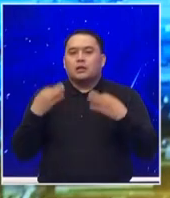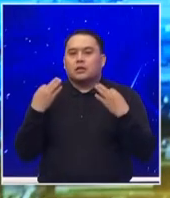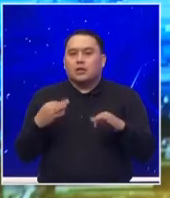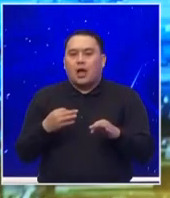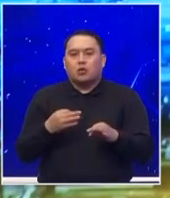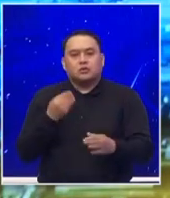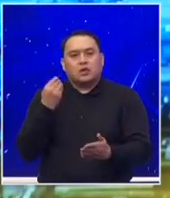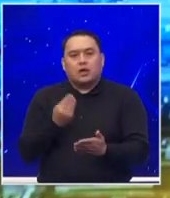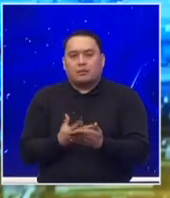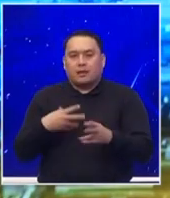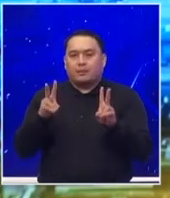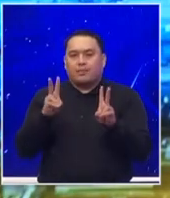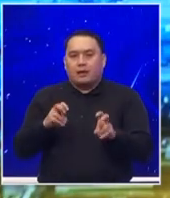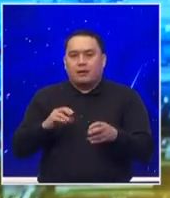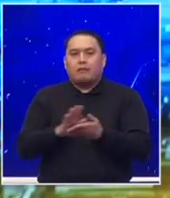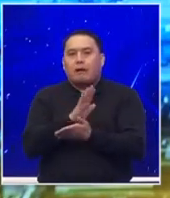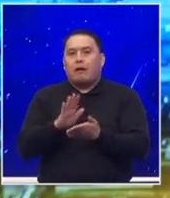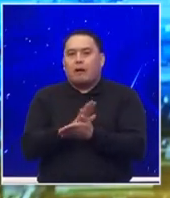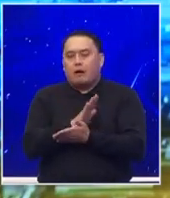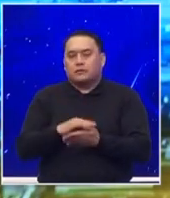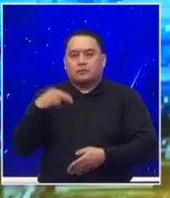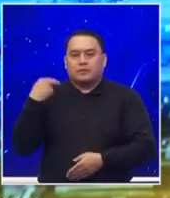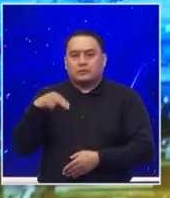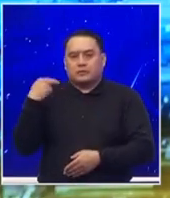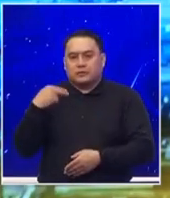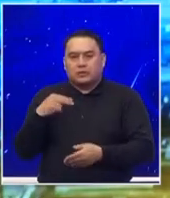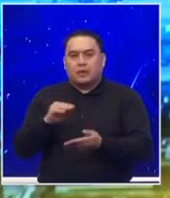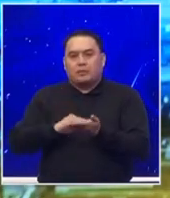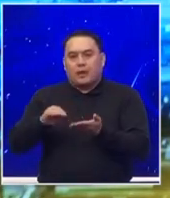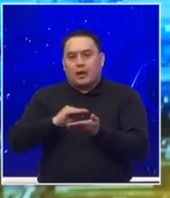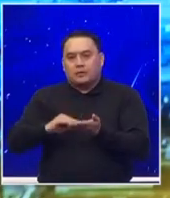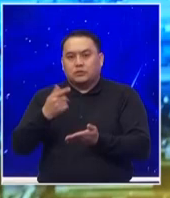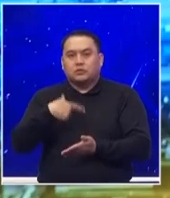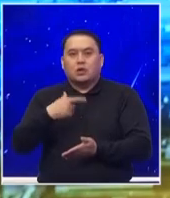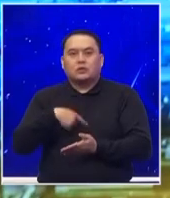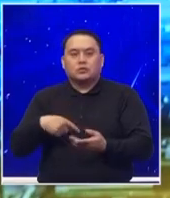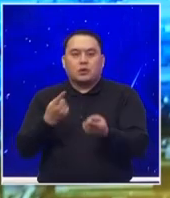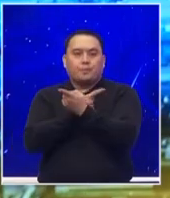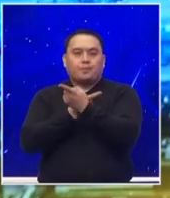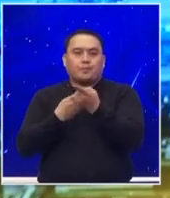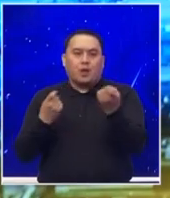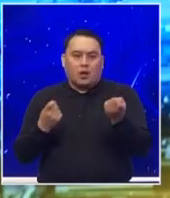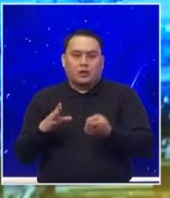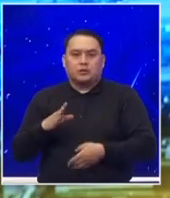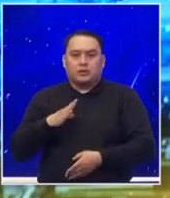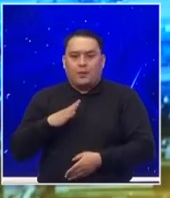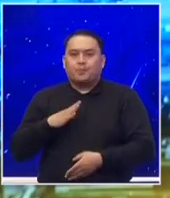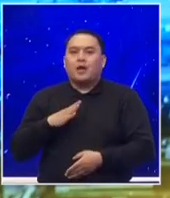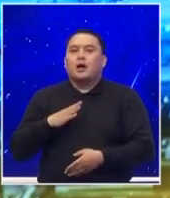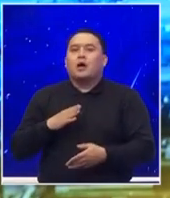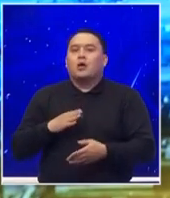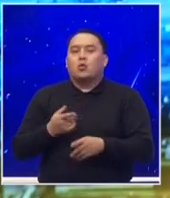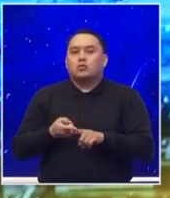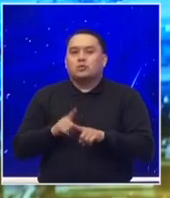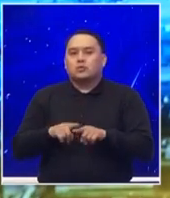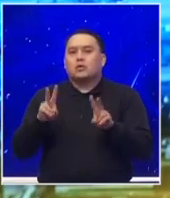Тәуелсіздік бәрінен қымбат. Бүгін Егемен Қазақстан газетінде ел президенті Қасым Жомарт Тоқаевтың дәл осындай тақырыппен көлемді мақаласы жарияланды. Туынды